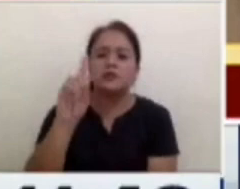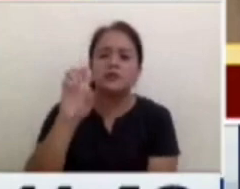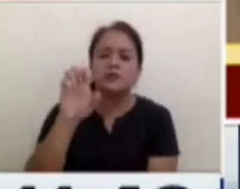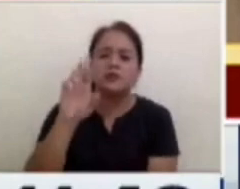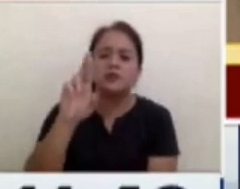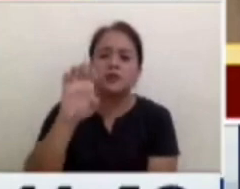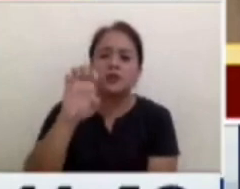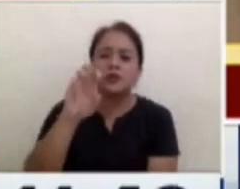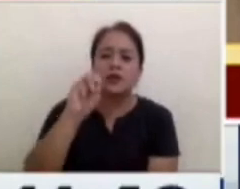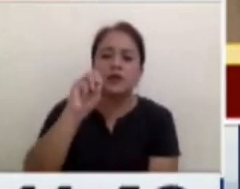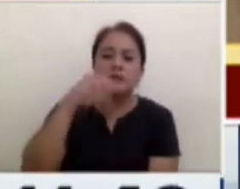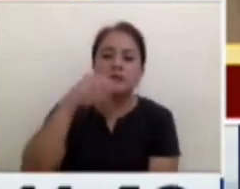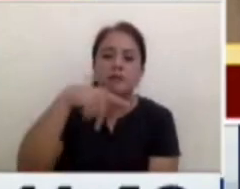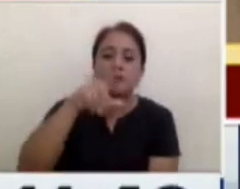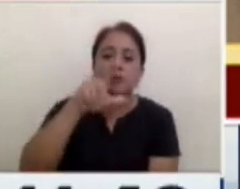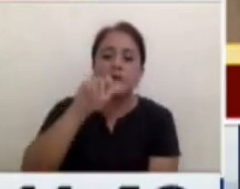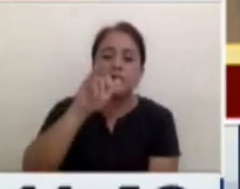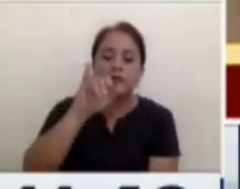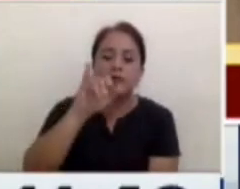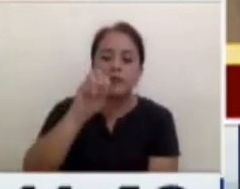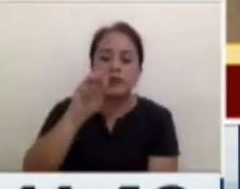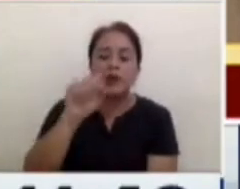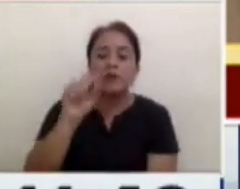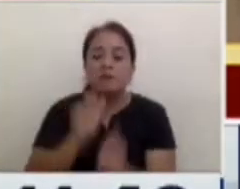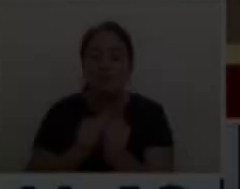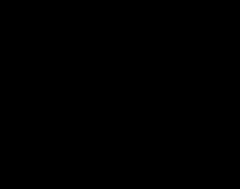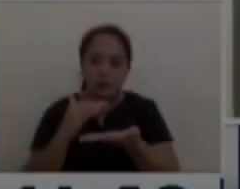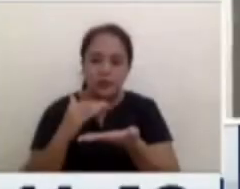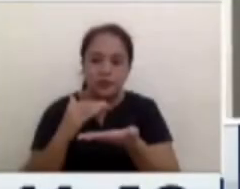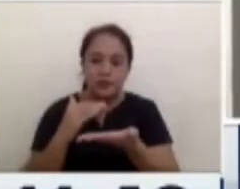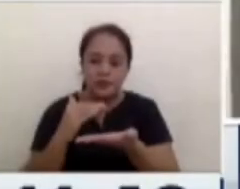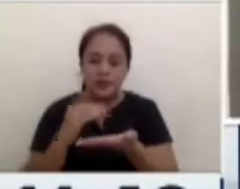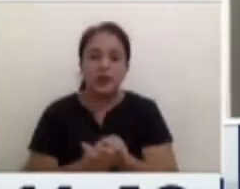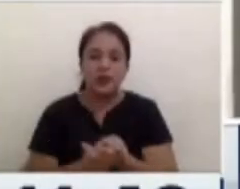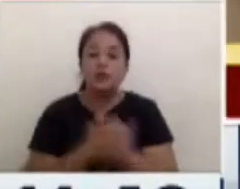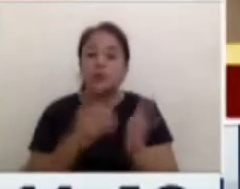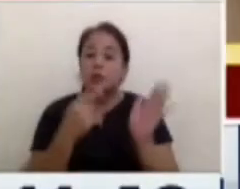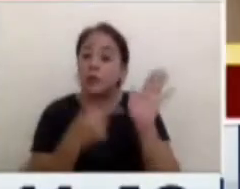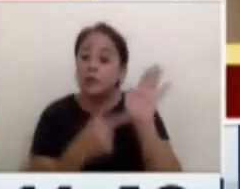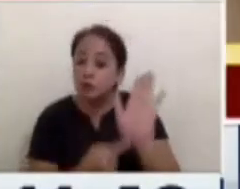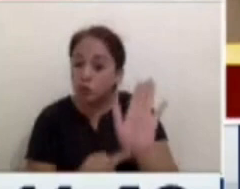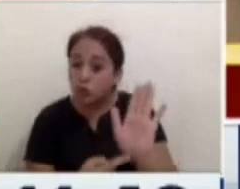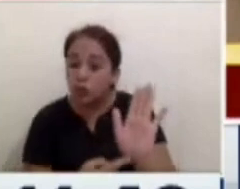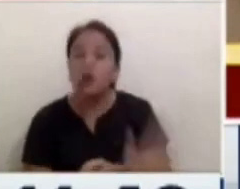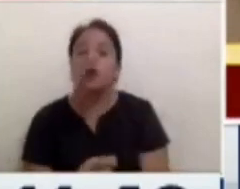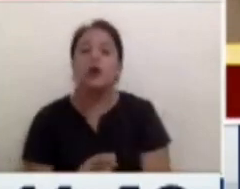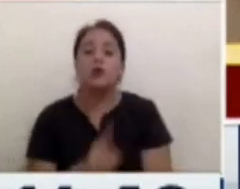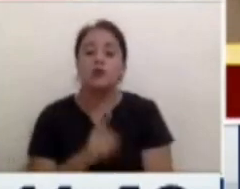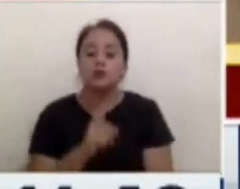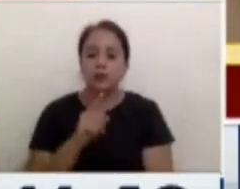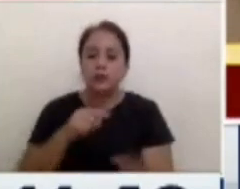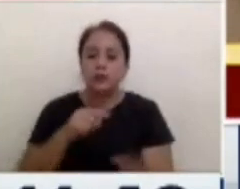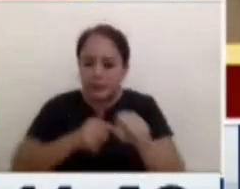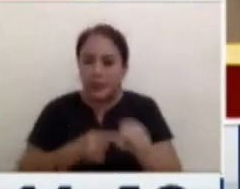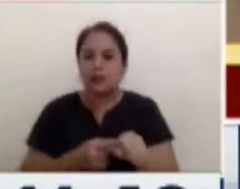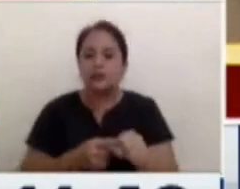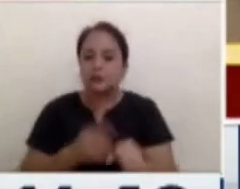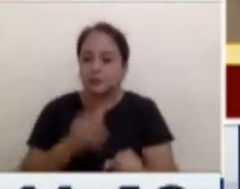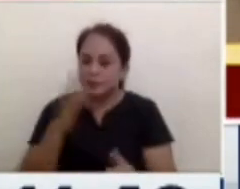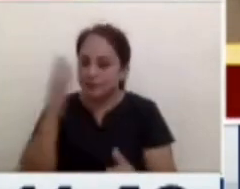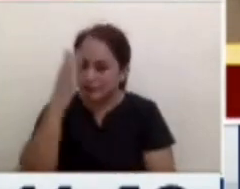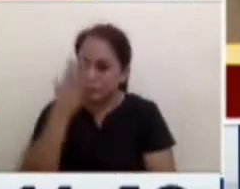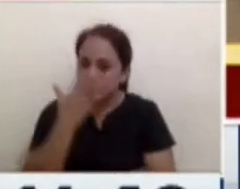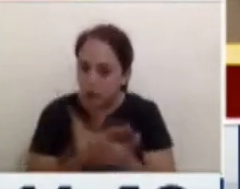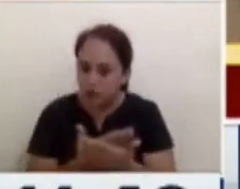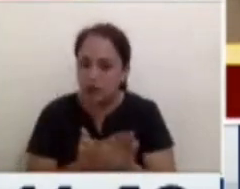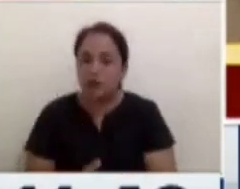tayo na makabawi ng, sa lalong madaling panahon. Sana po this year ay ma-achieve natin yung upper middle income